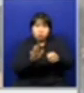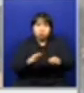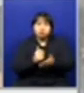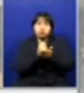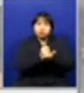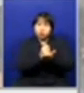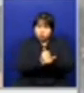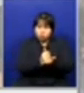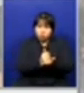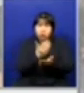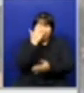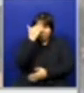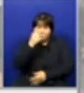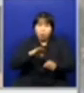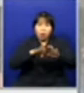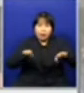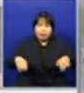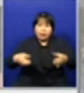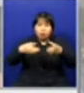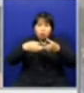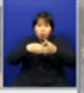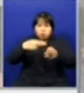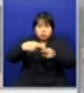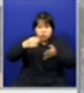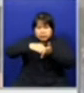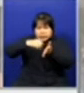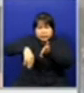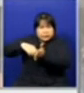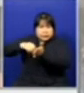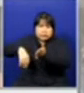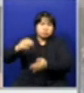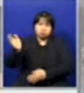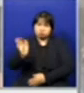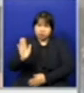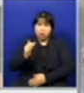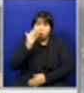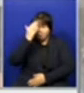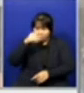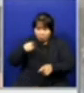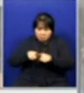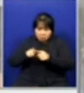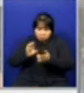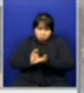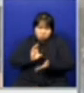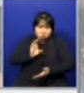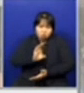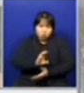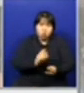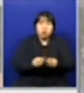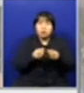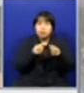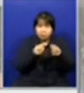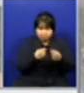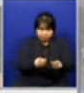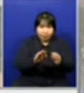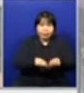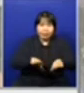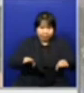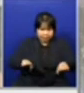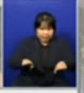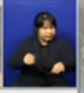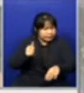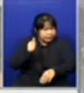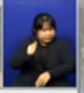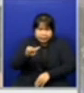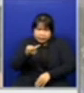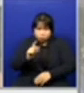ไม่ควรจะมีเด็กเล็กในกลุ่มตกหล่นเราเป็นการลงทุนที่คุ้มค่าที่สุดนะคะท่านประธานเ